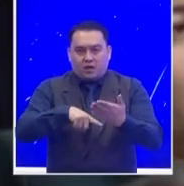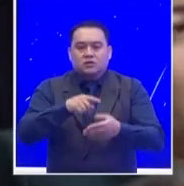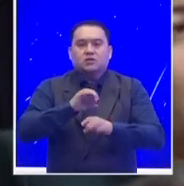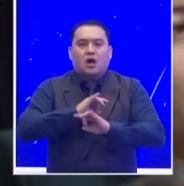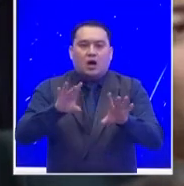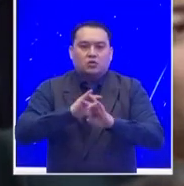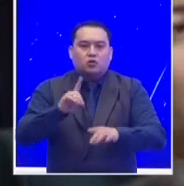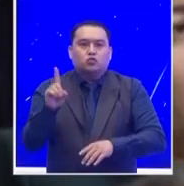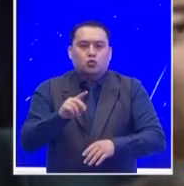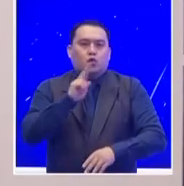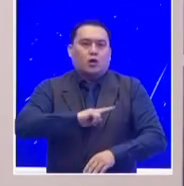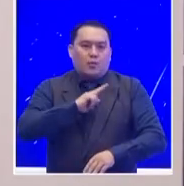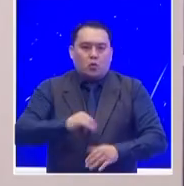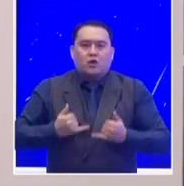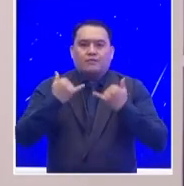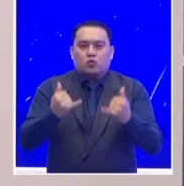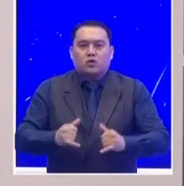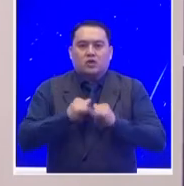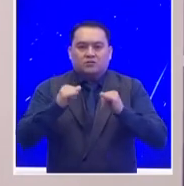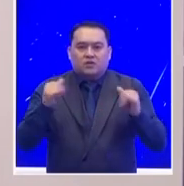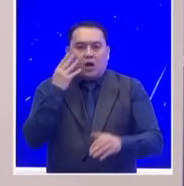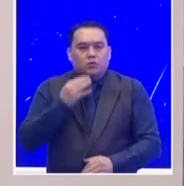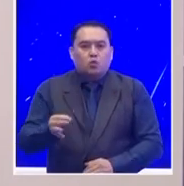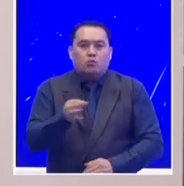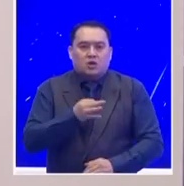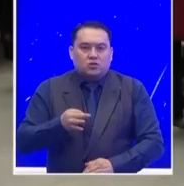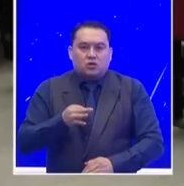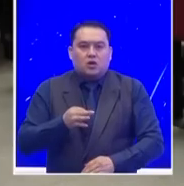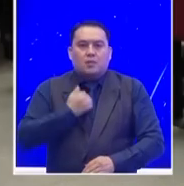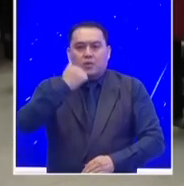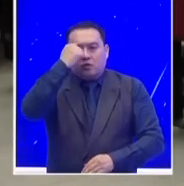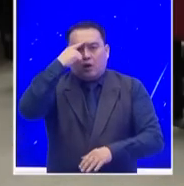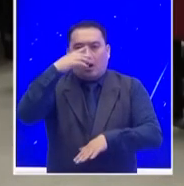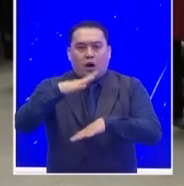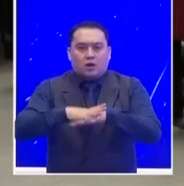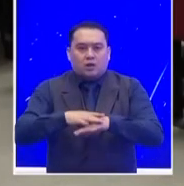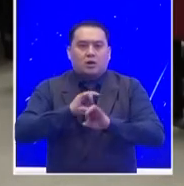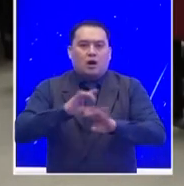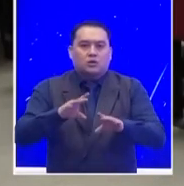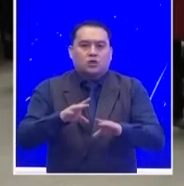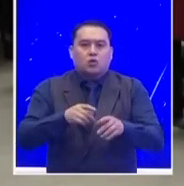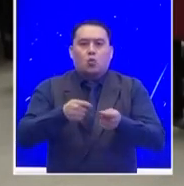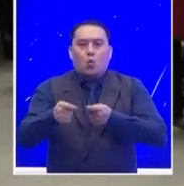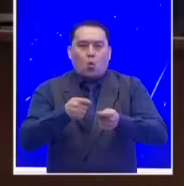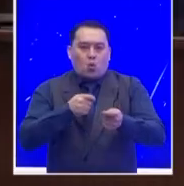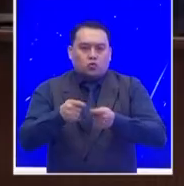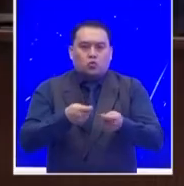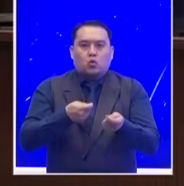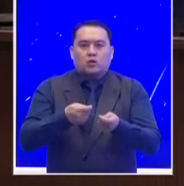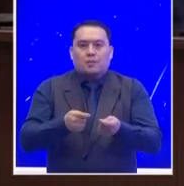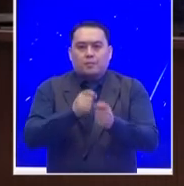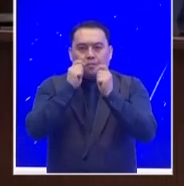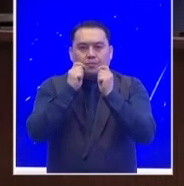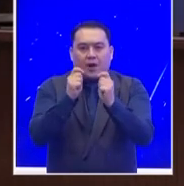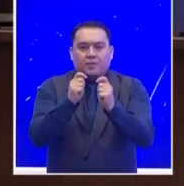заверили, что будут работать во благо развития Алматинской области. Свою благодарность Амандык Баталов выразил и экс-руководителям ведомств и вручил